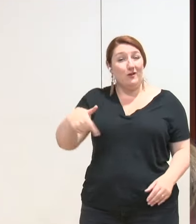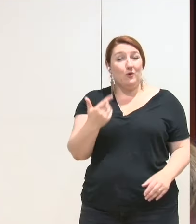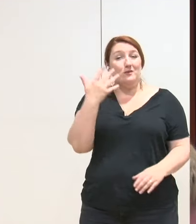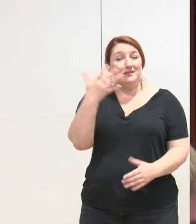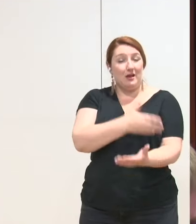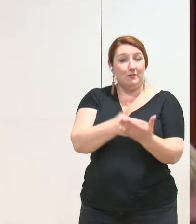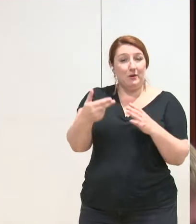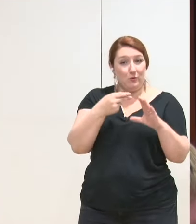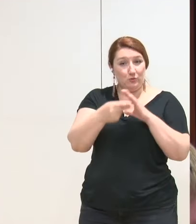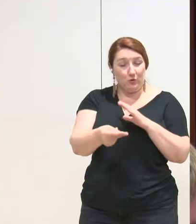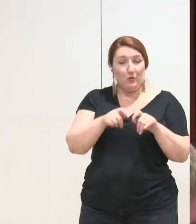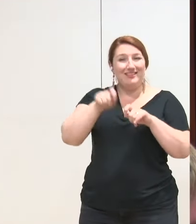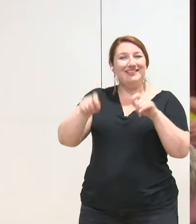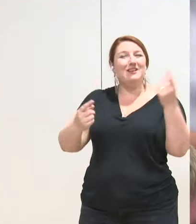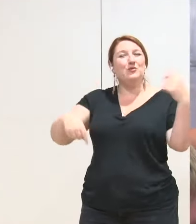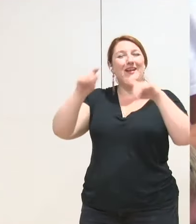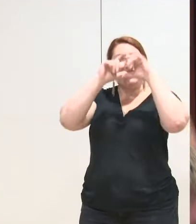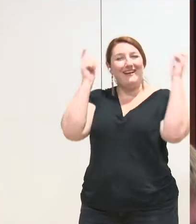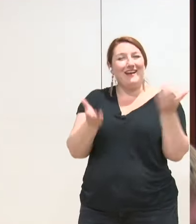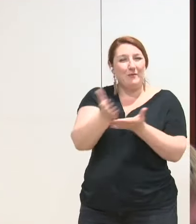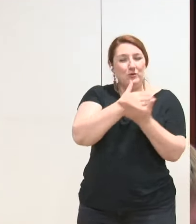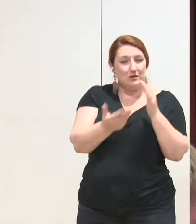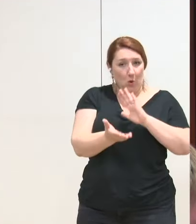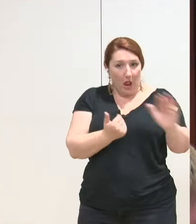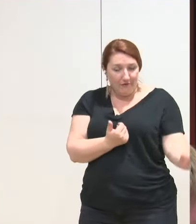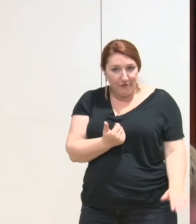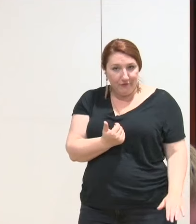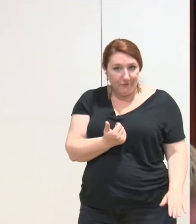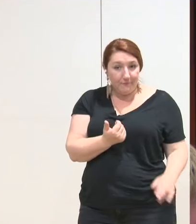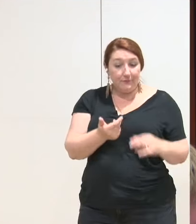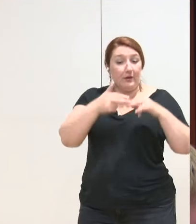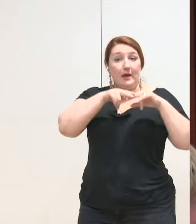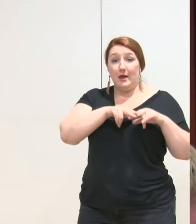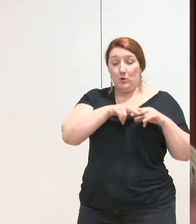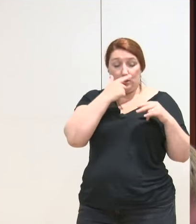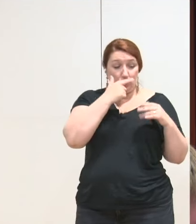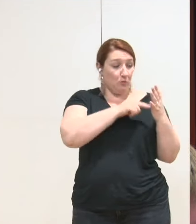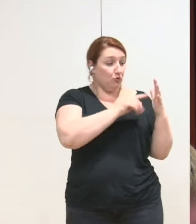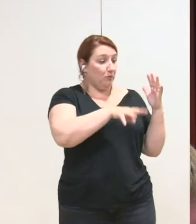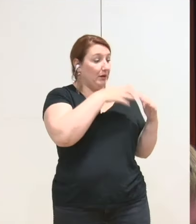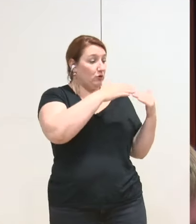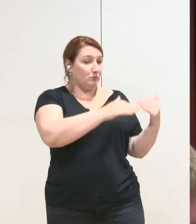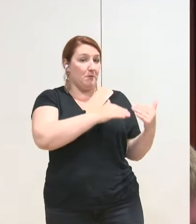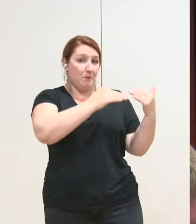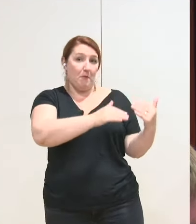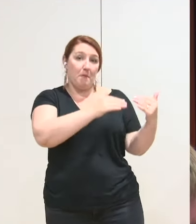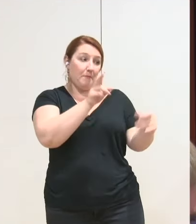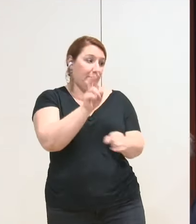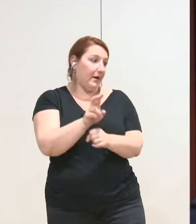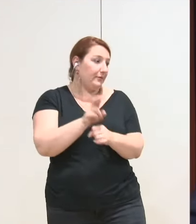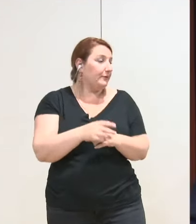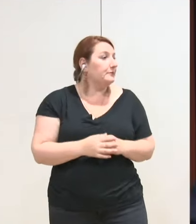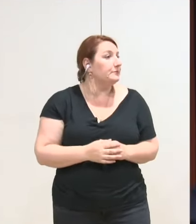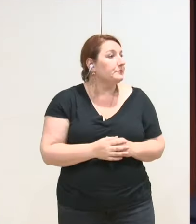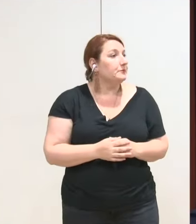de la rémunération des titulaires et en laissant quasiment tout le reste au même niveau qu'en 2014 si nous avions à ce